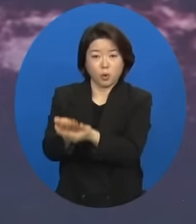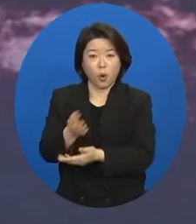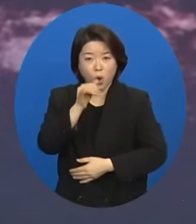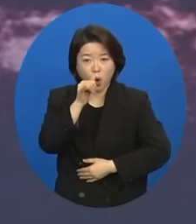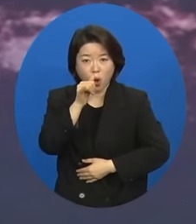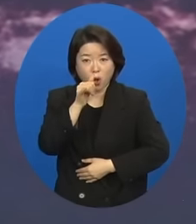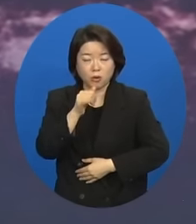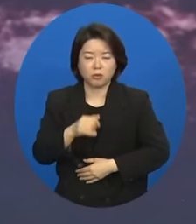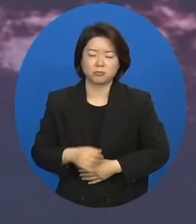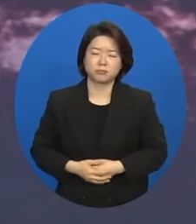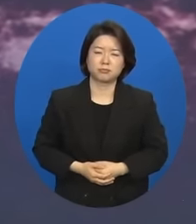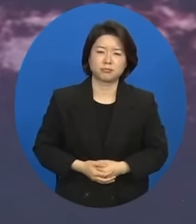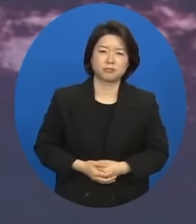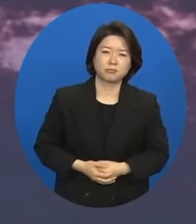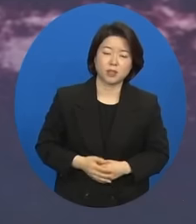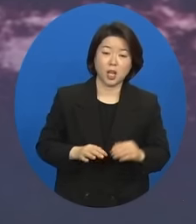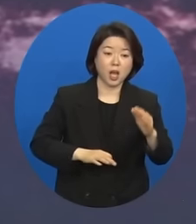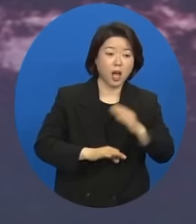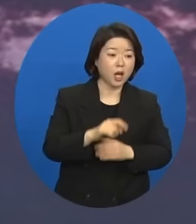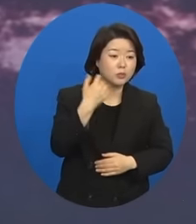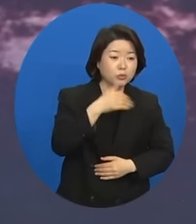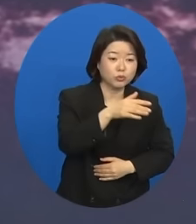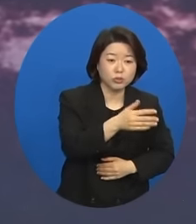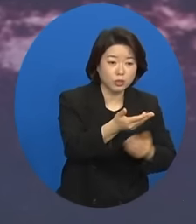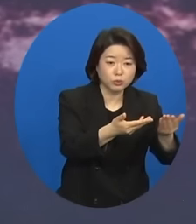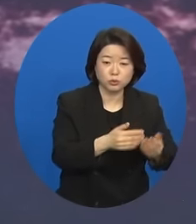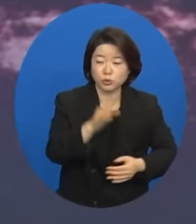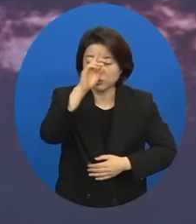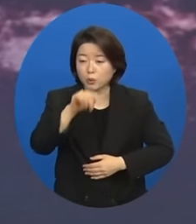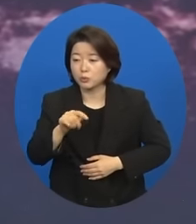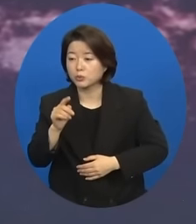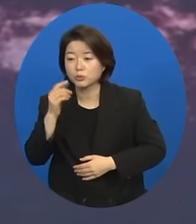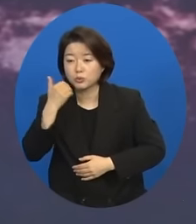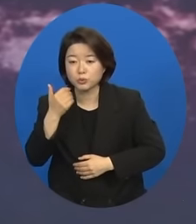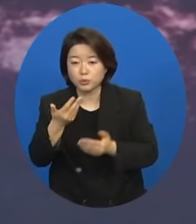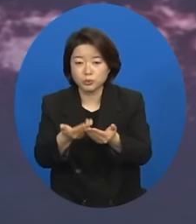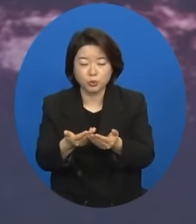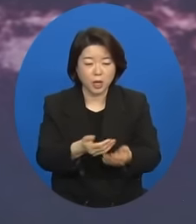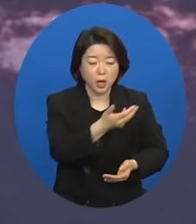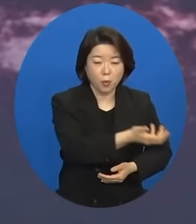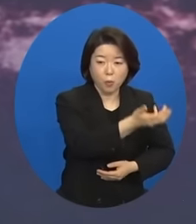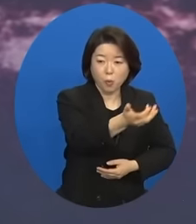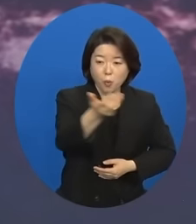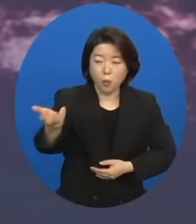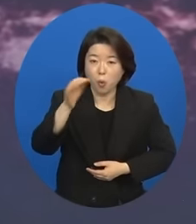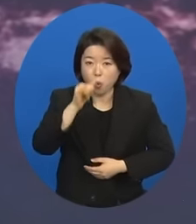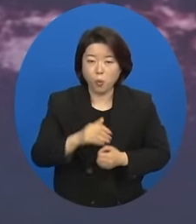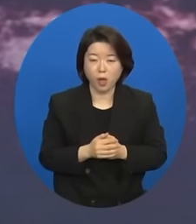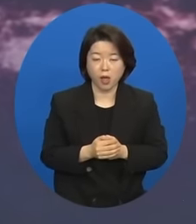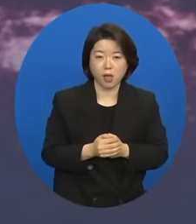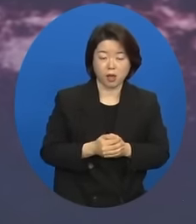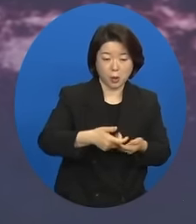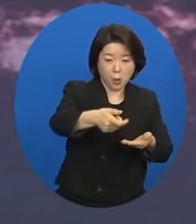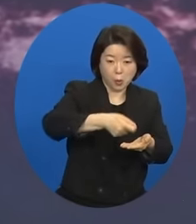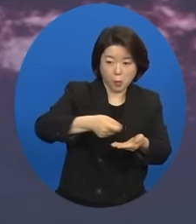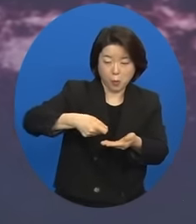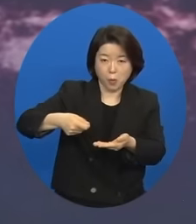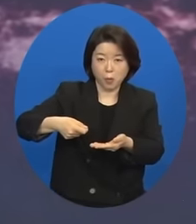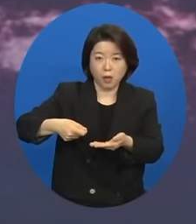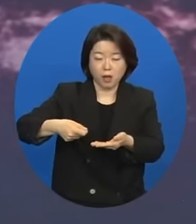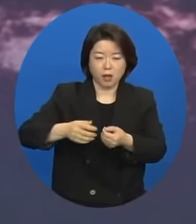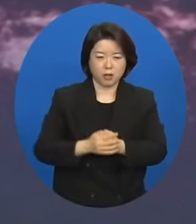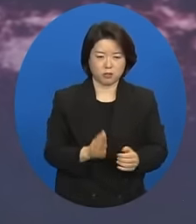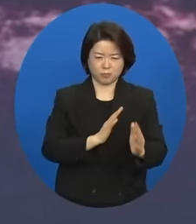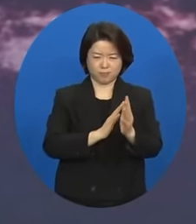그래서 그 아침은 어디서 주고 점심은 어디서 주고 이게 코스가 있습니다 가면 줄 쫙서 있어요